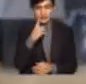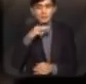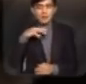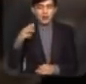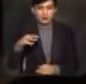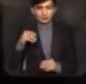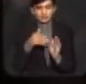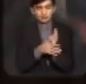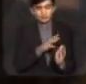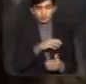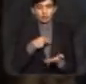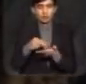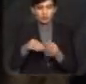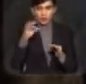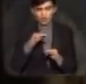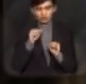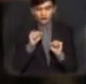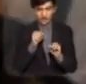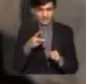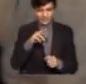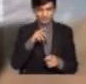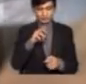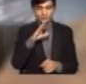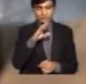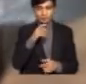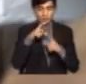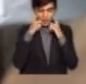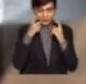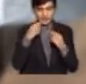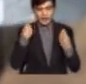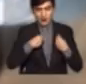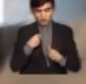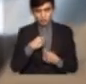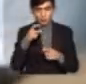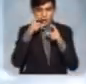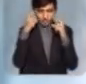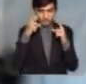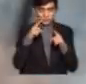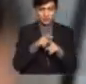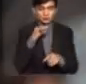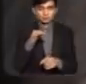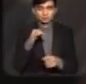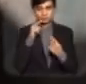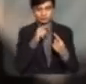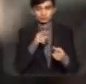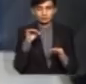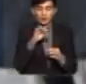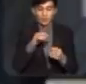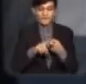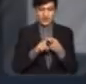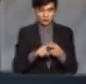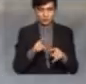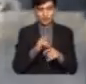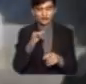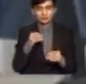потрачено на закуп средств защиты маски костюмы очки дезинфицирующие средства также в этой статье